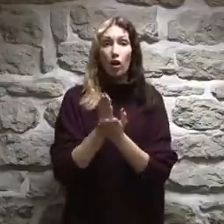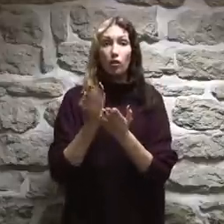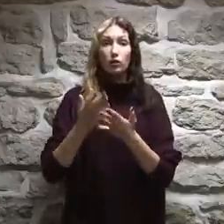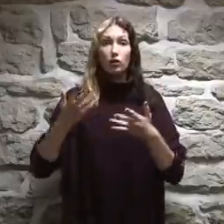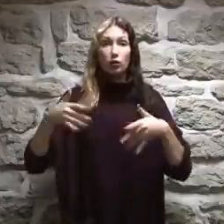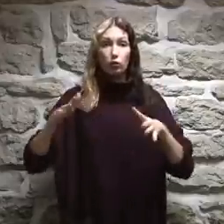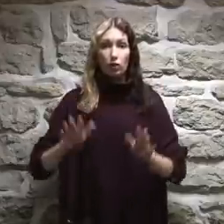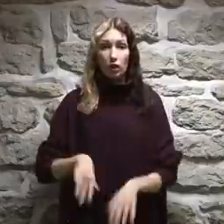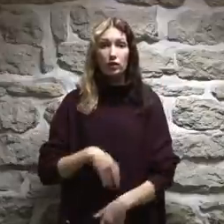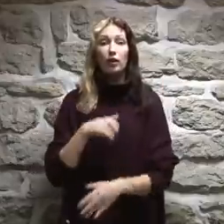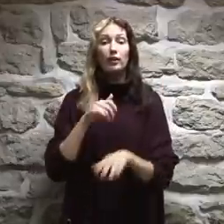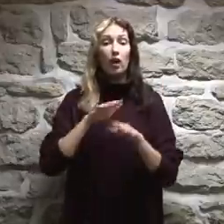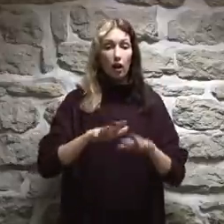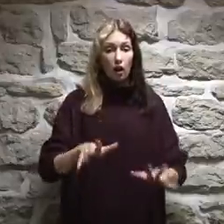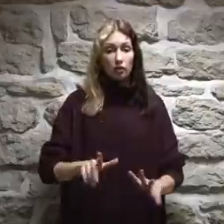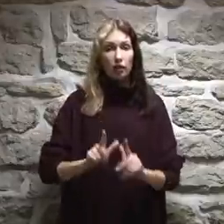siis